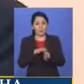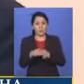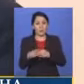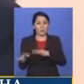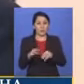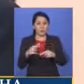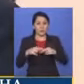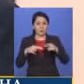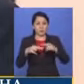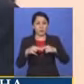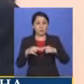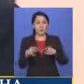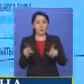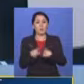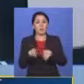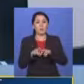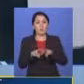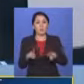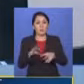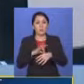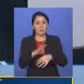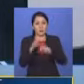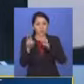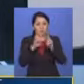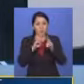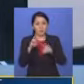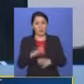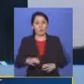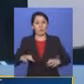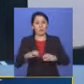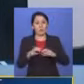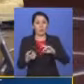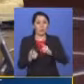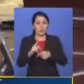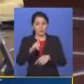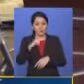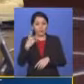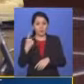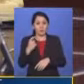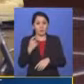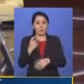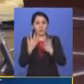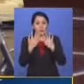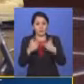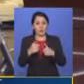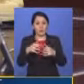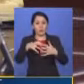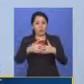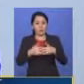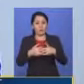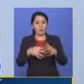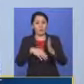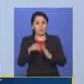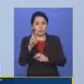мероприятий плана строительства. Также премьер провел заседание Совета по переходу к зеленой экономике. На нем рассмотрены механизмы